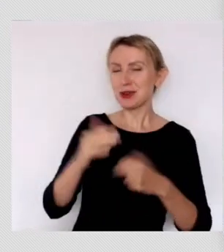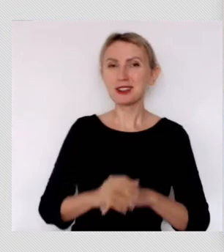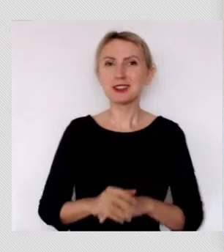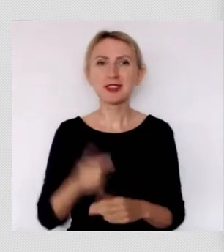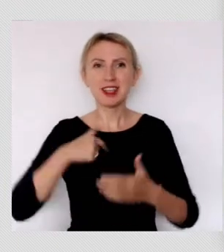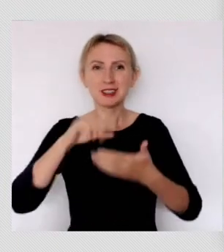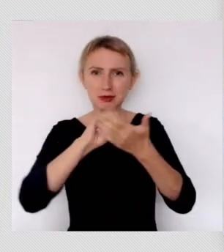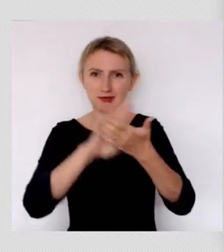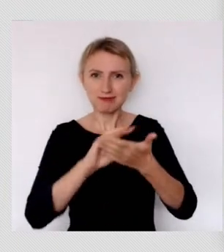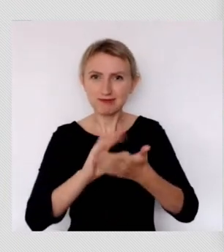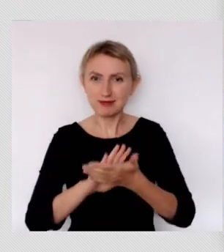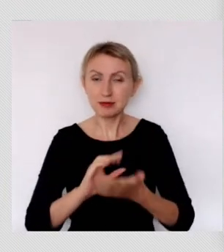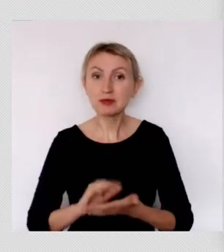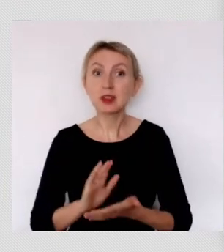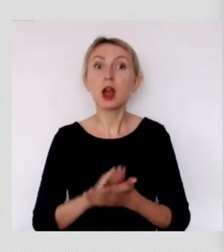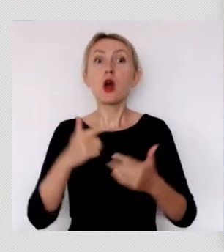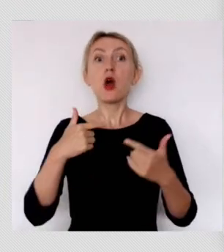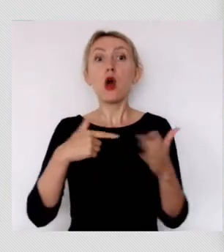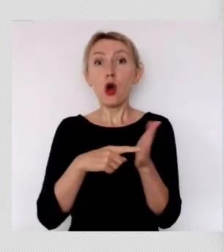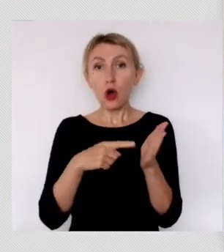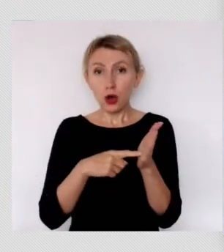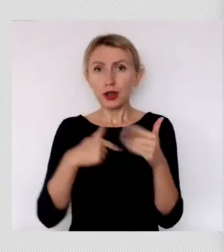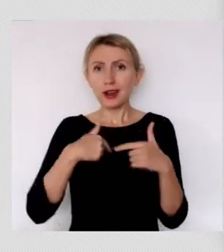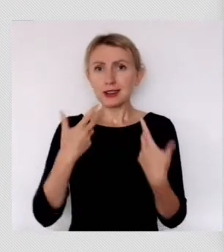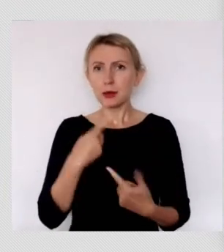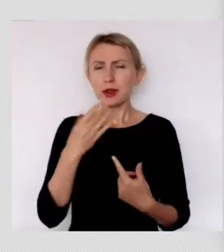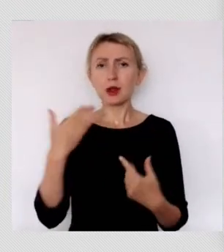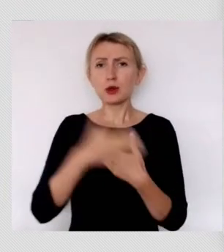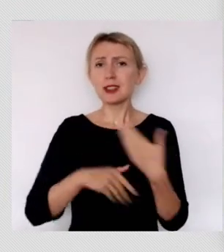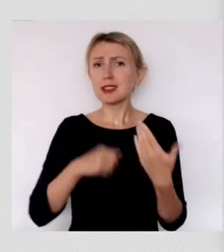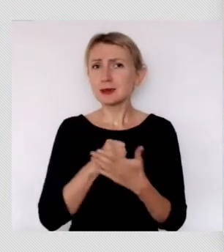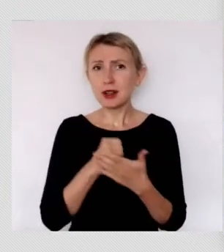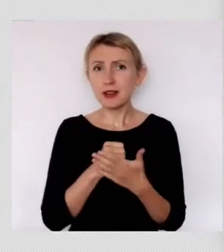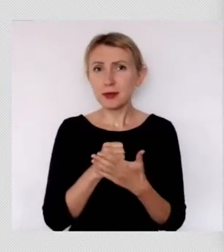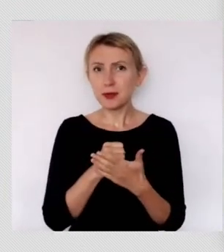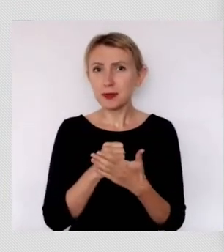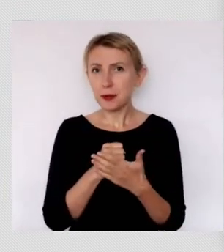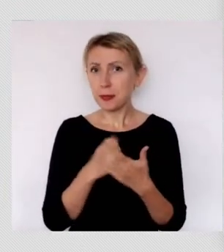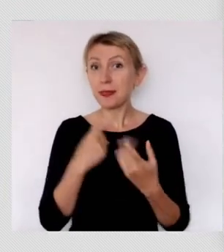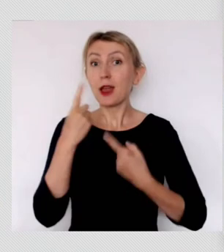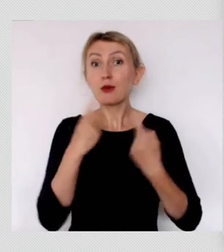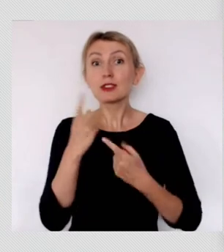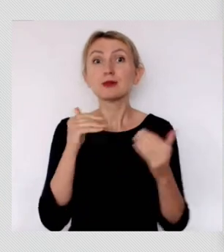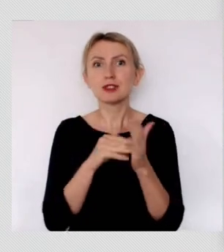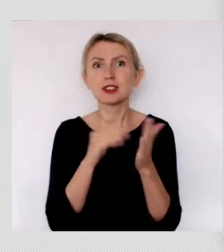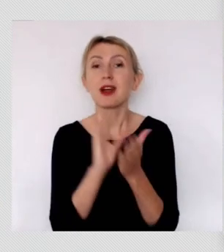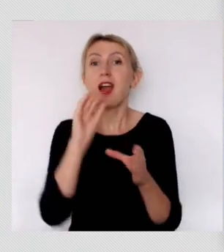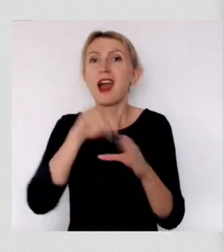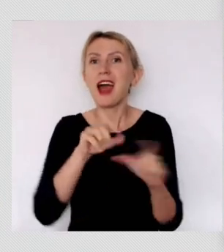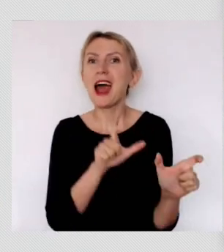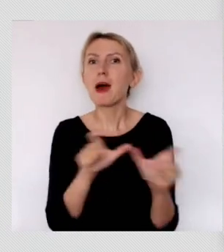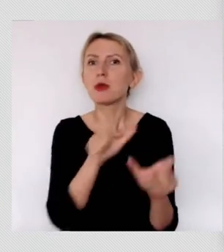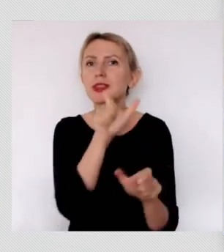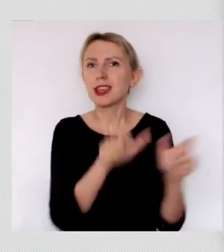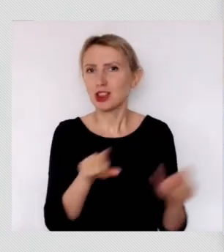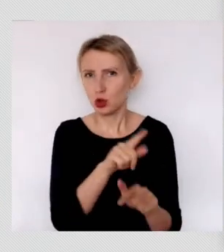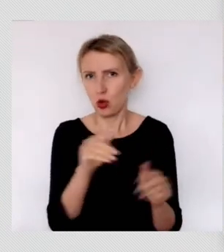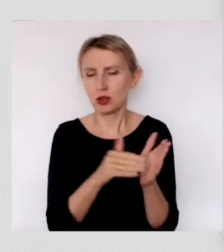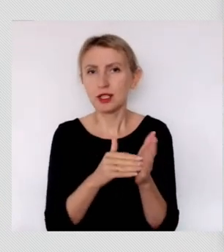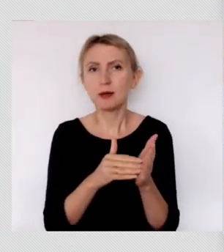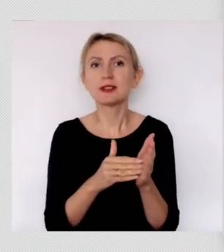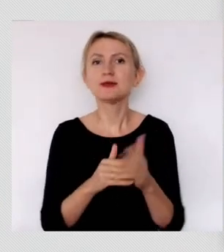wypisałam. To jest chyba to. I ostatnia rzecz zupełnie. Znaczy uważam tylko, że należy włączyć tych audytorów, a zupełnie